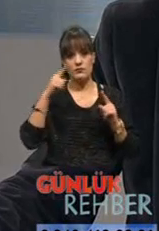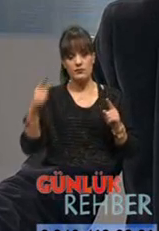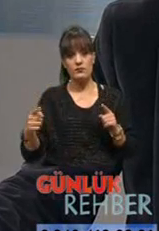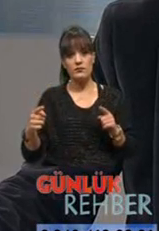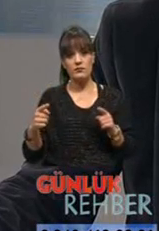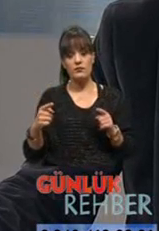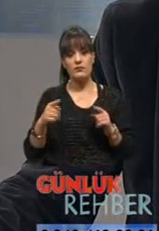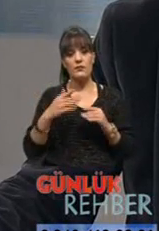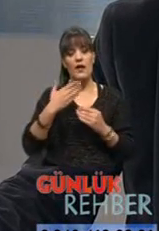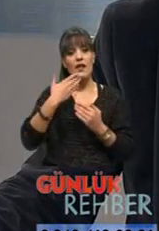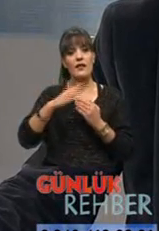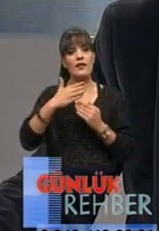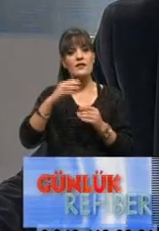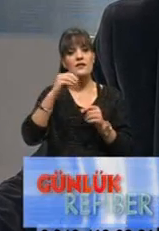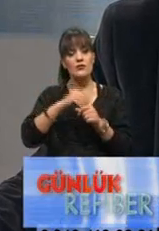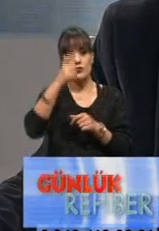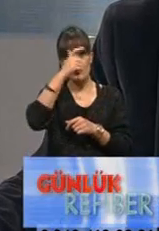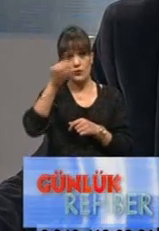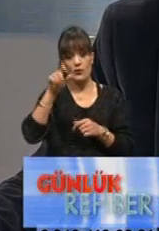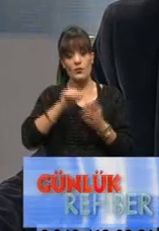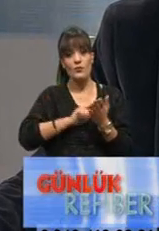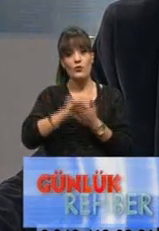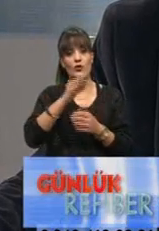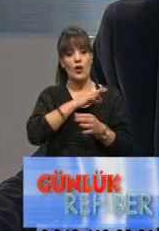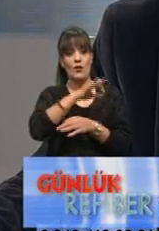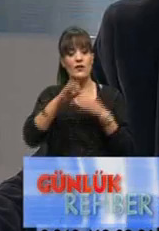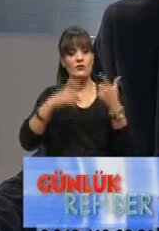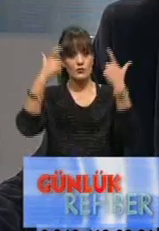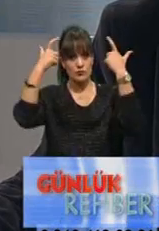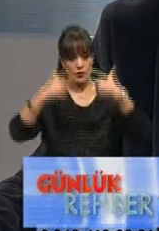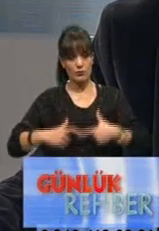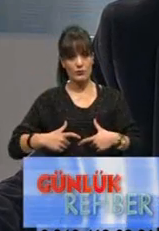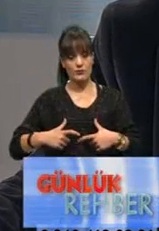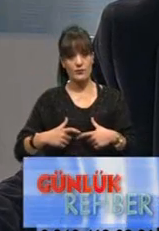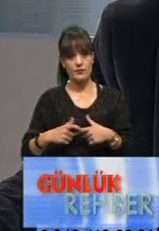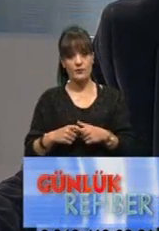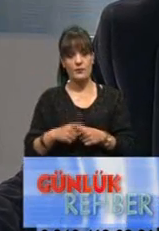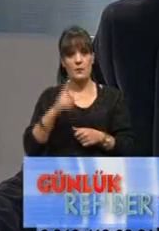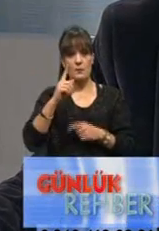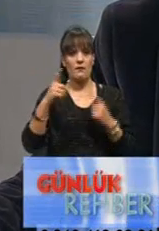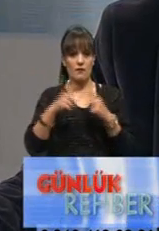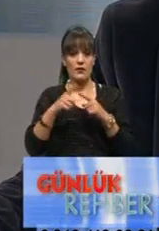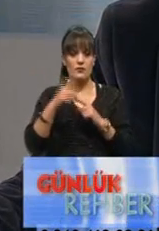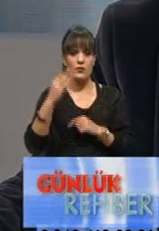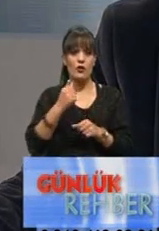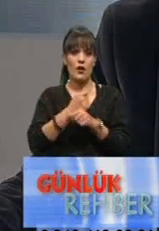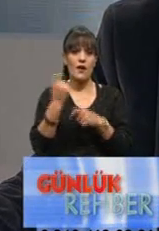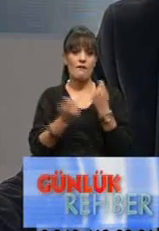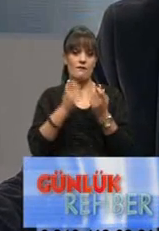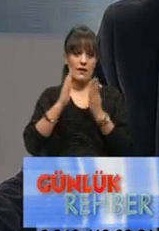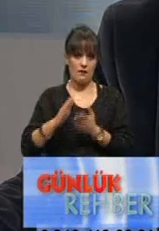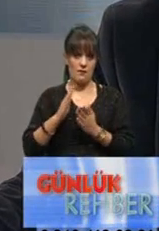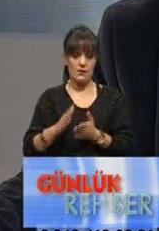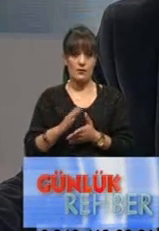Masa Tenisi'nin Türkiye'deki bütün organizasyonlarından sorumlu bir federasyon olarak görevlerine devam ediyor.